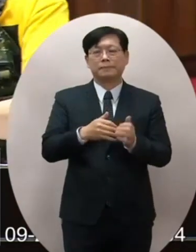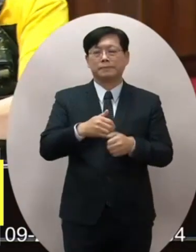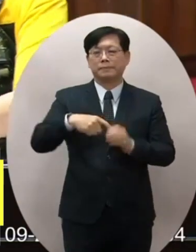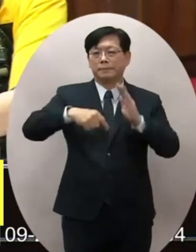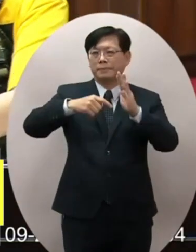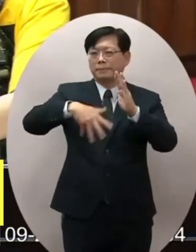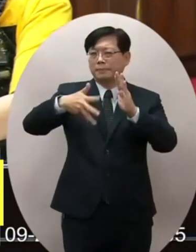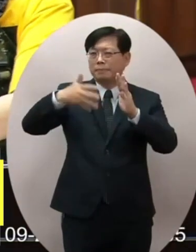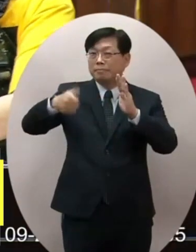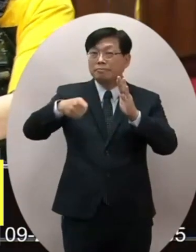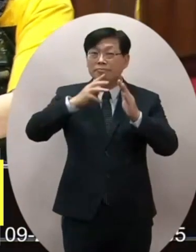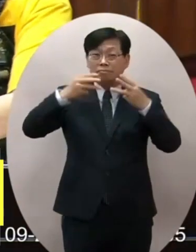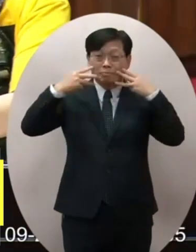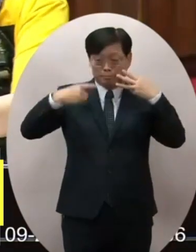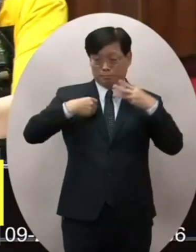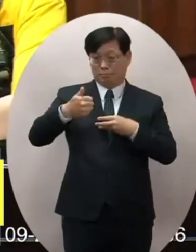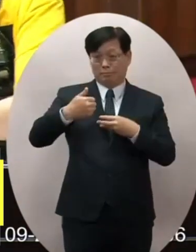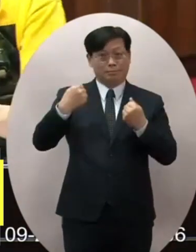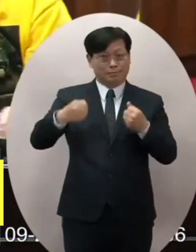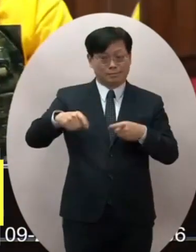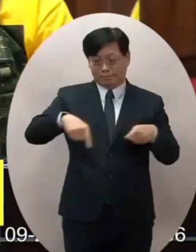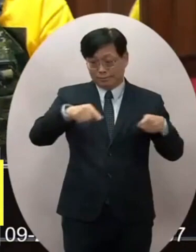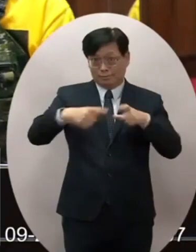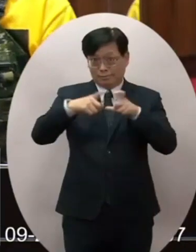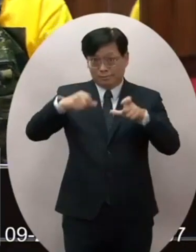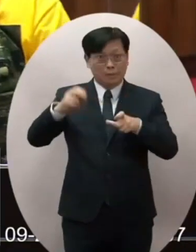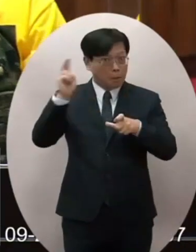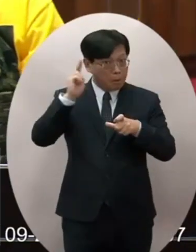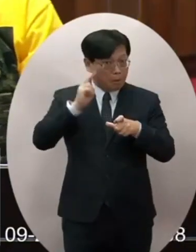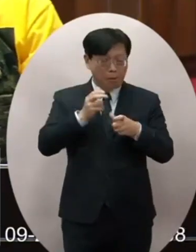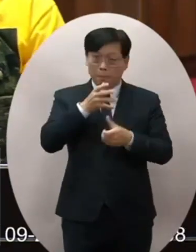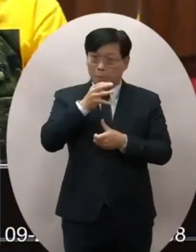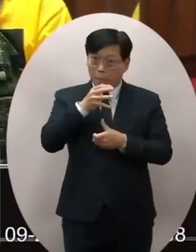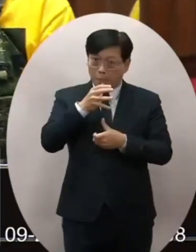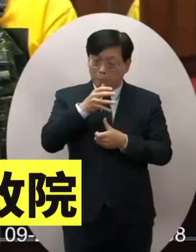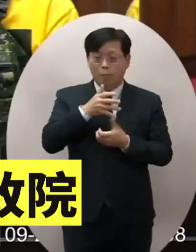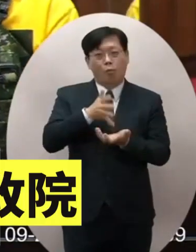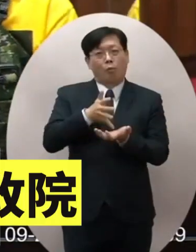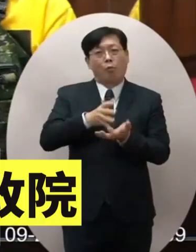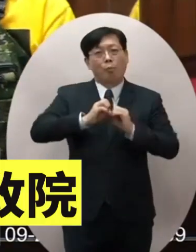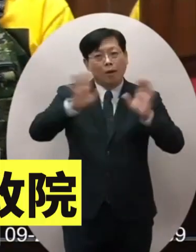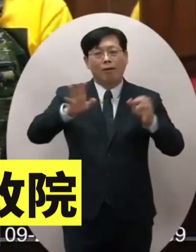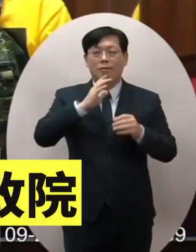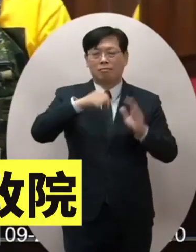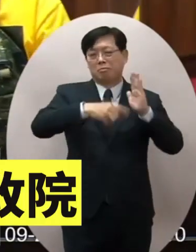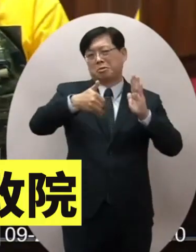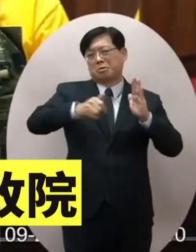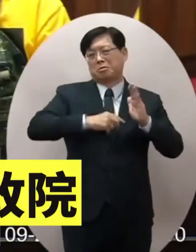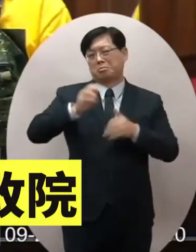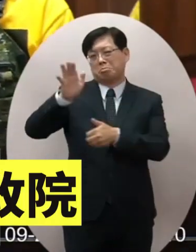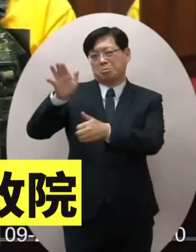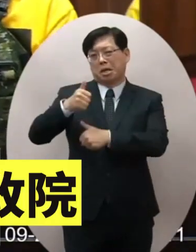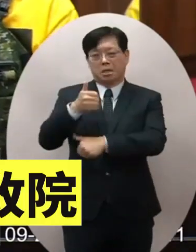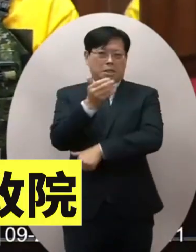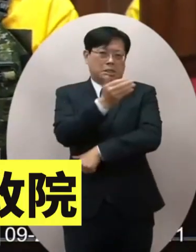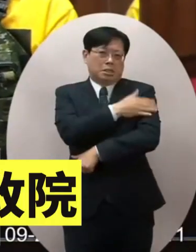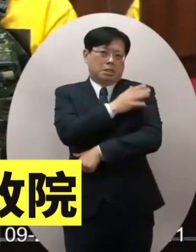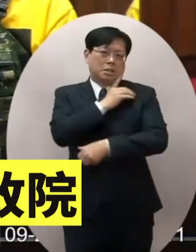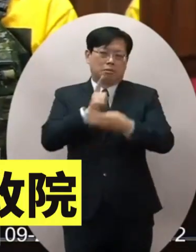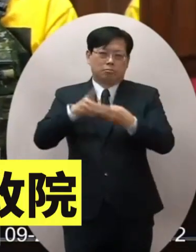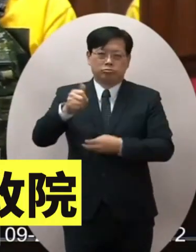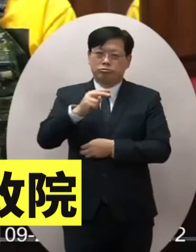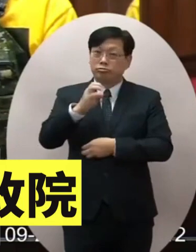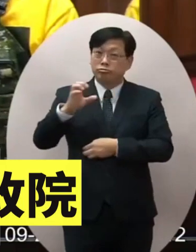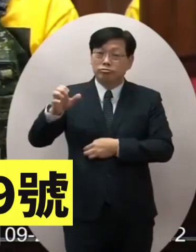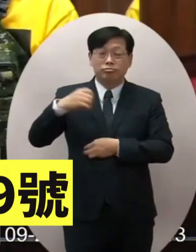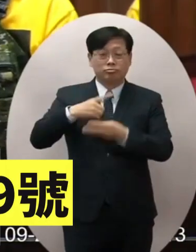好，院长，就是裴伟从录音带的声音，就是听到他说， 院长你立刻找了陈耀祥，说